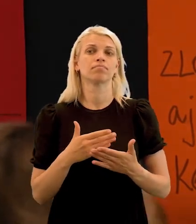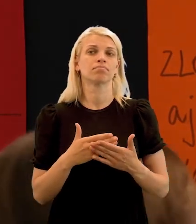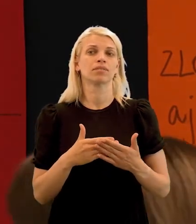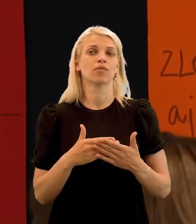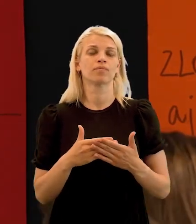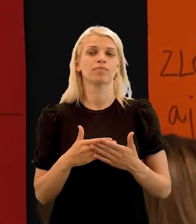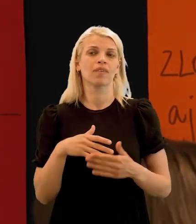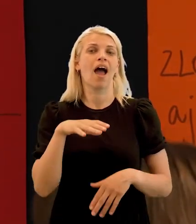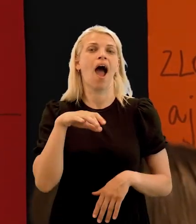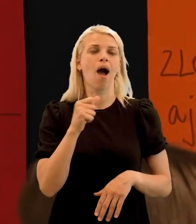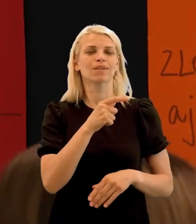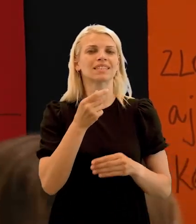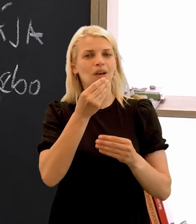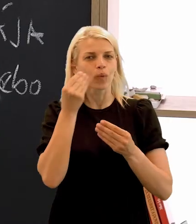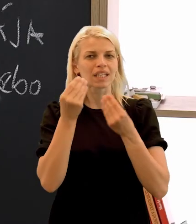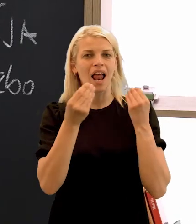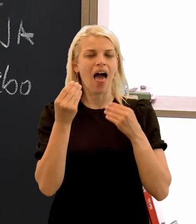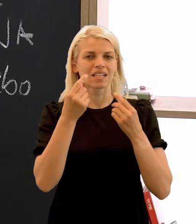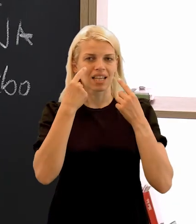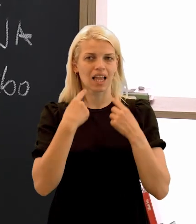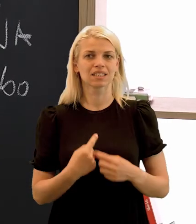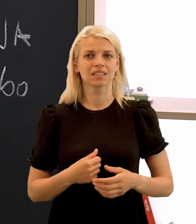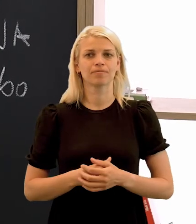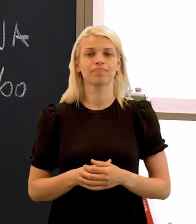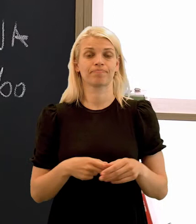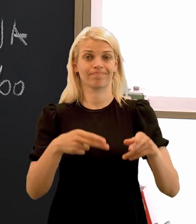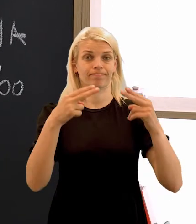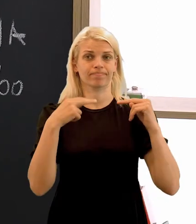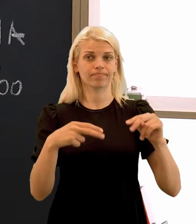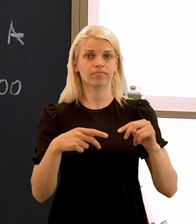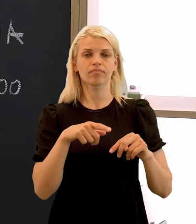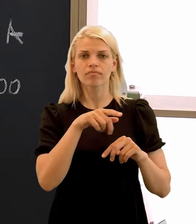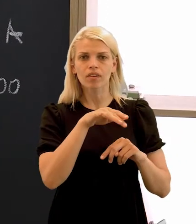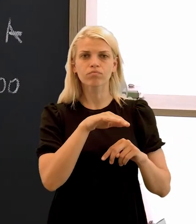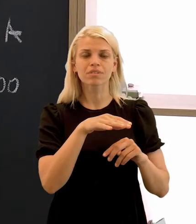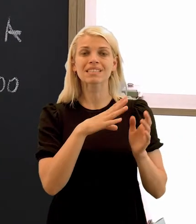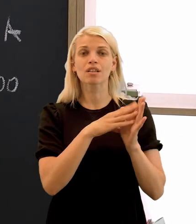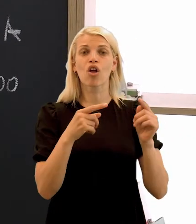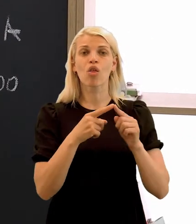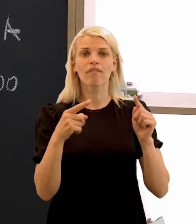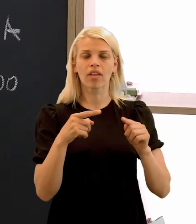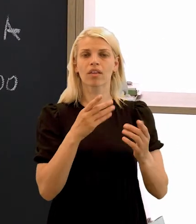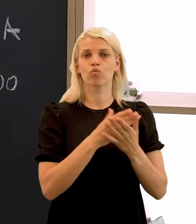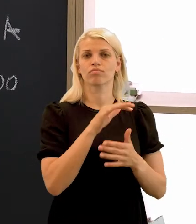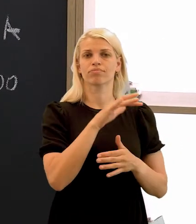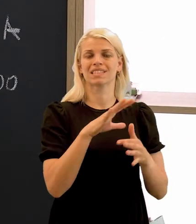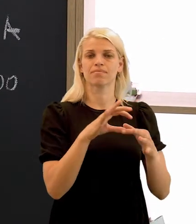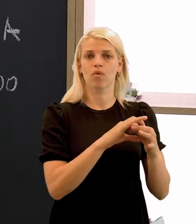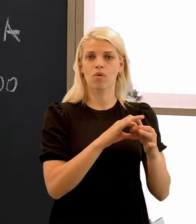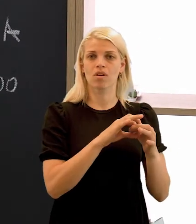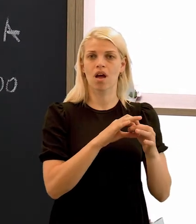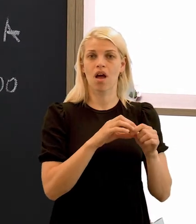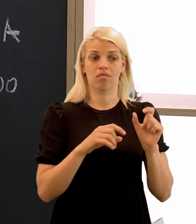Aby si utrela slzy. A pozor, tu zrazu máme spojku na začiatku vety. Tu máme